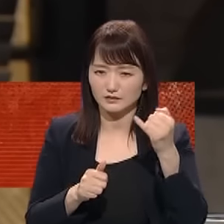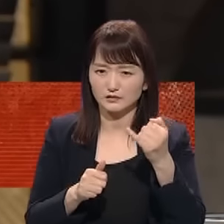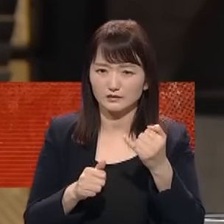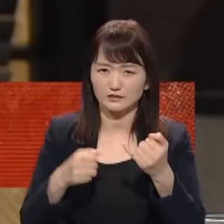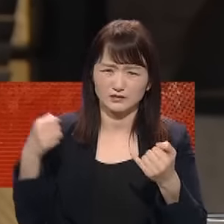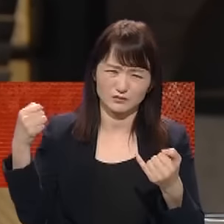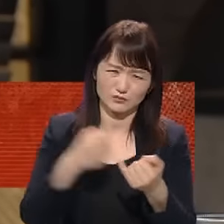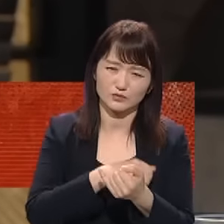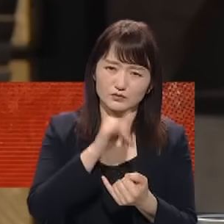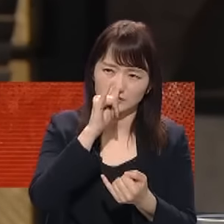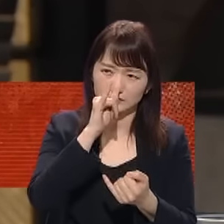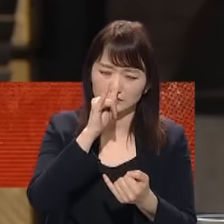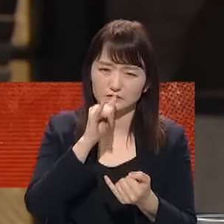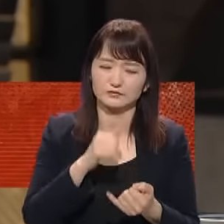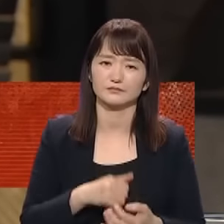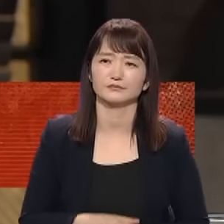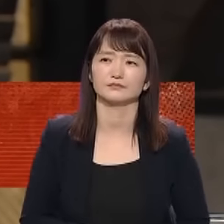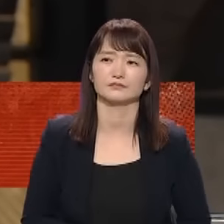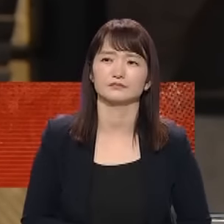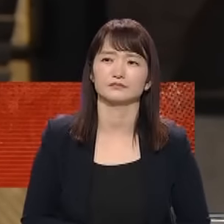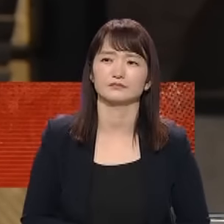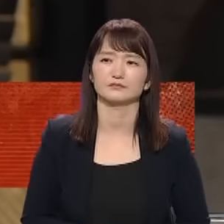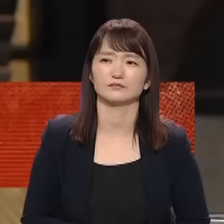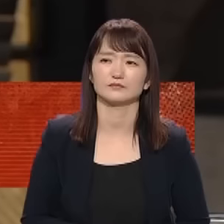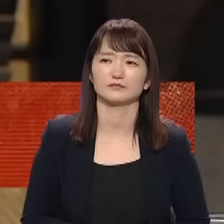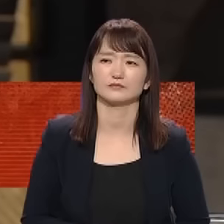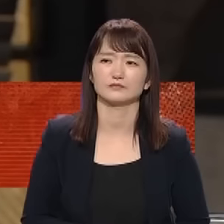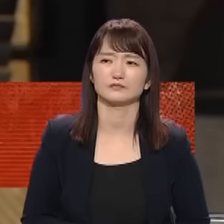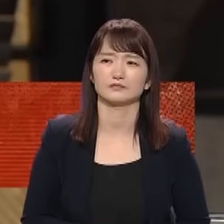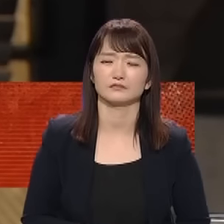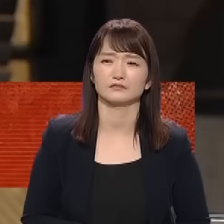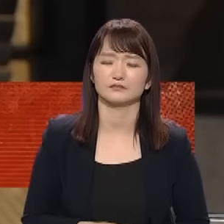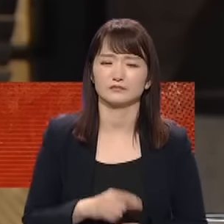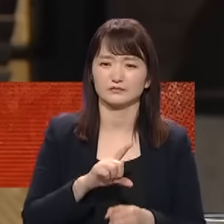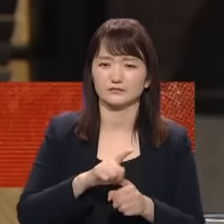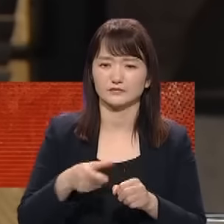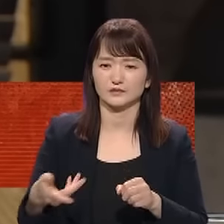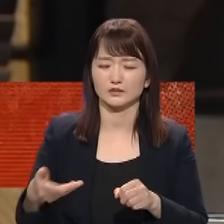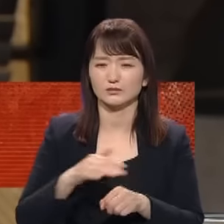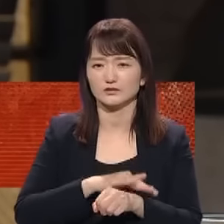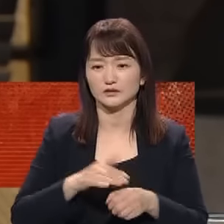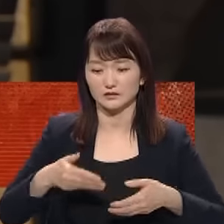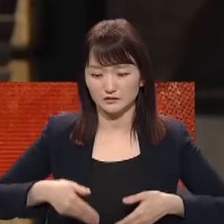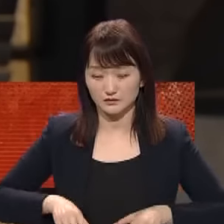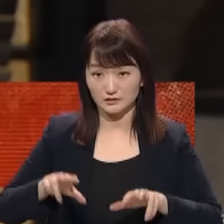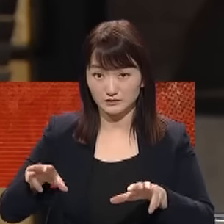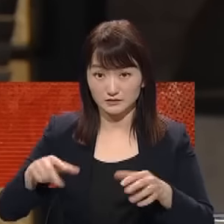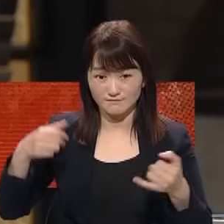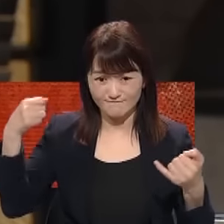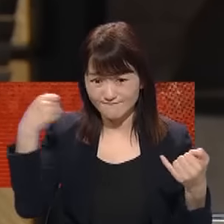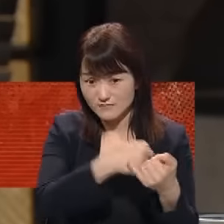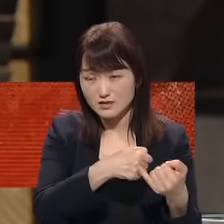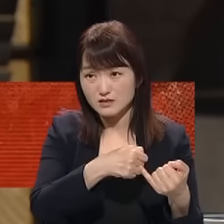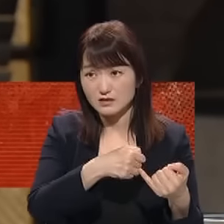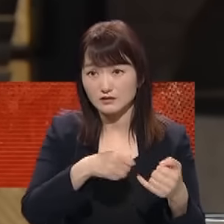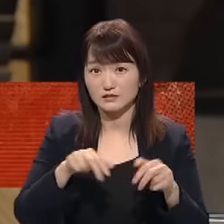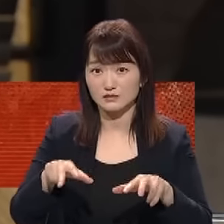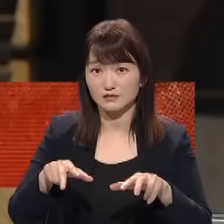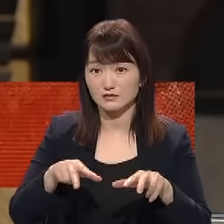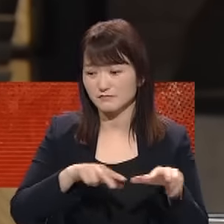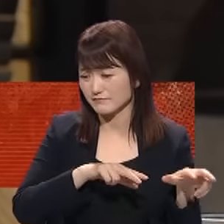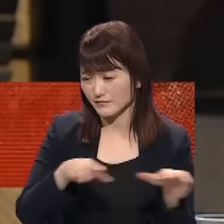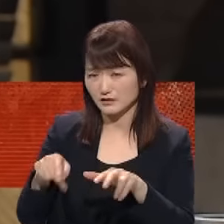이 사람 세월 참 잘 태어났습니다. 지금 아마 이렇게 되면 바로 뭔가 조치가